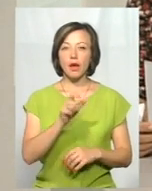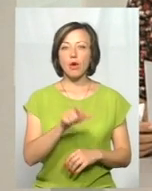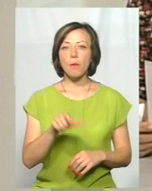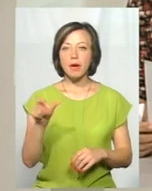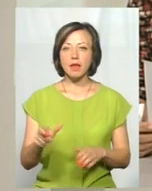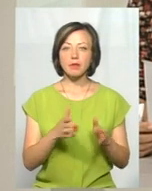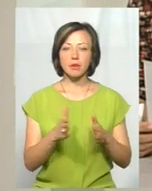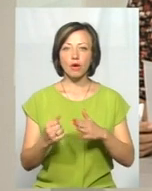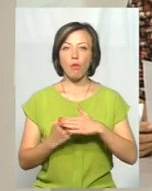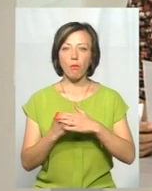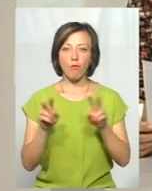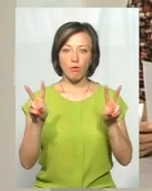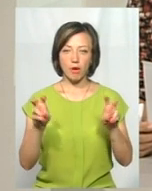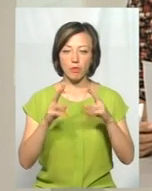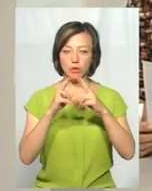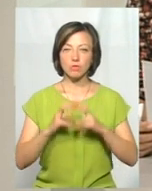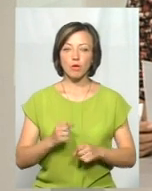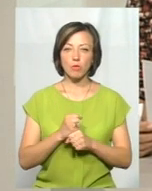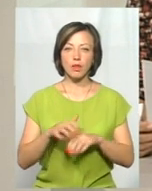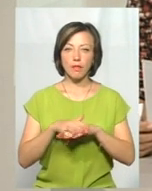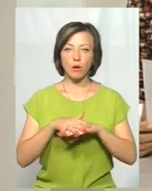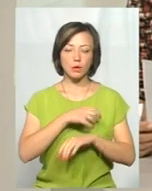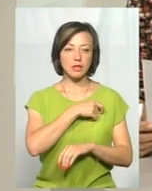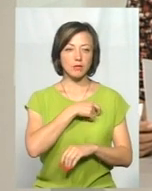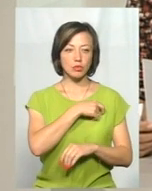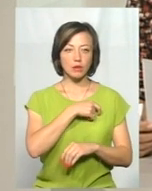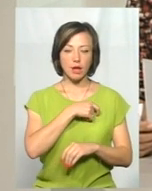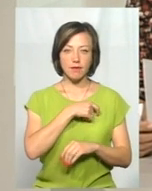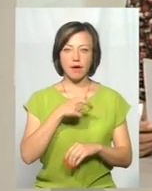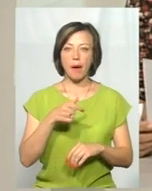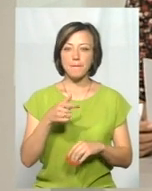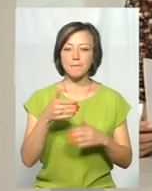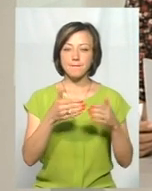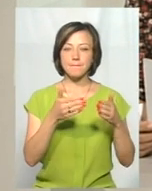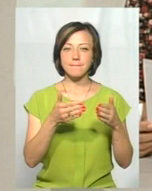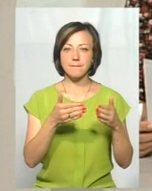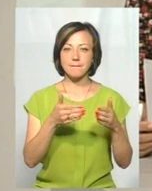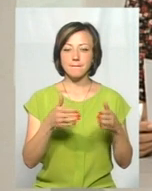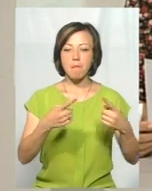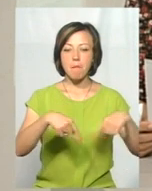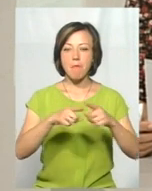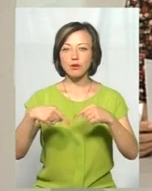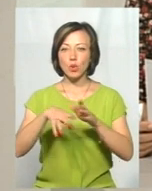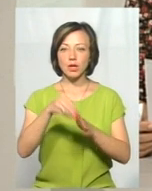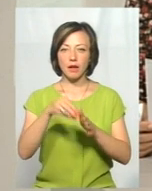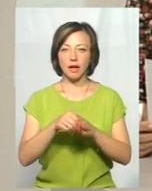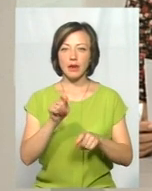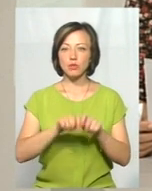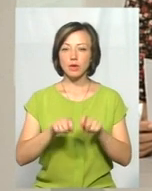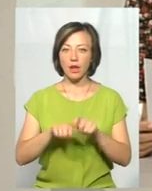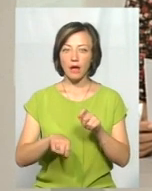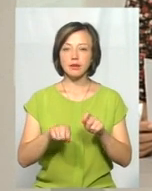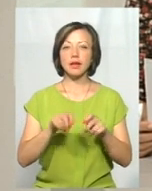мережа «Опора» проаналізувала роботу народних депутатів-мажоритарників. Результати моніторингу діяльності нардепів